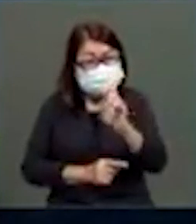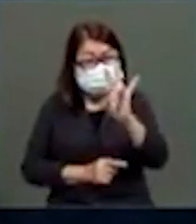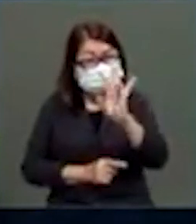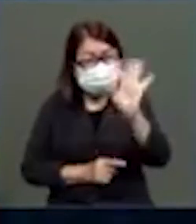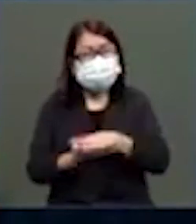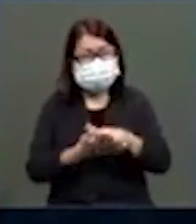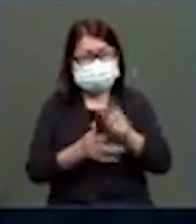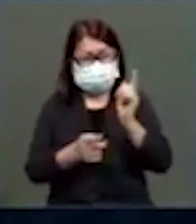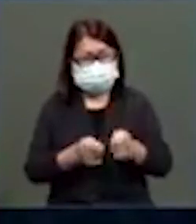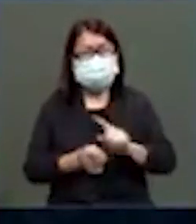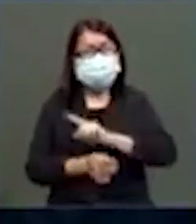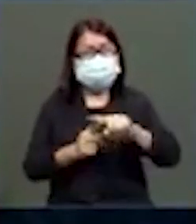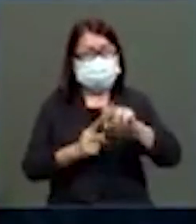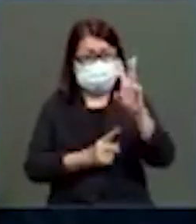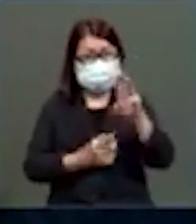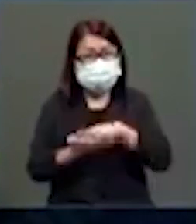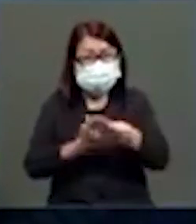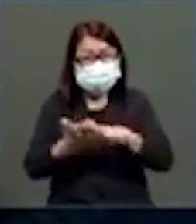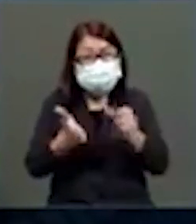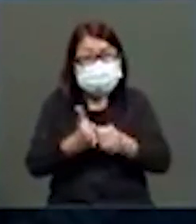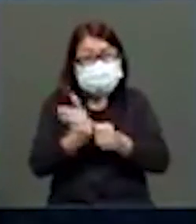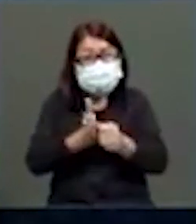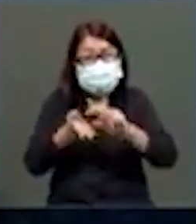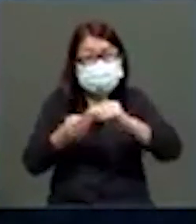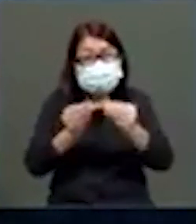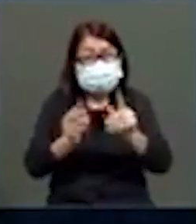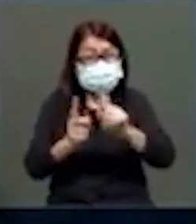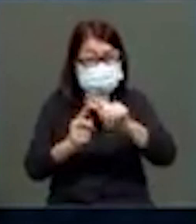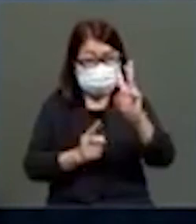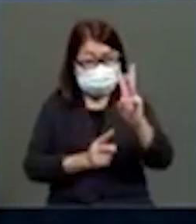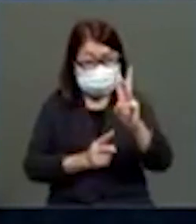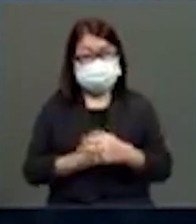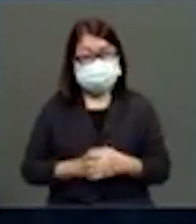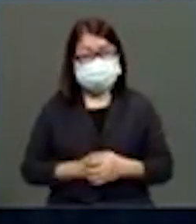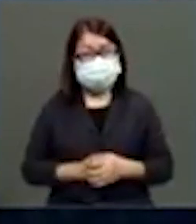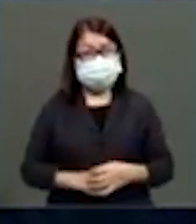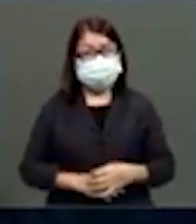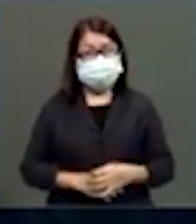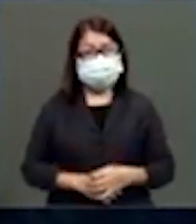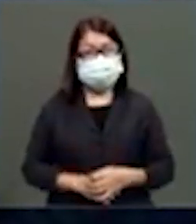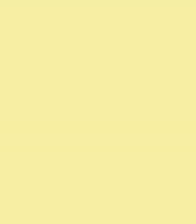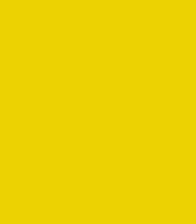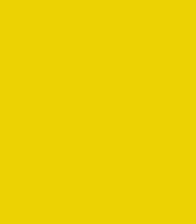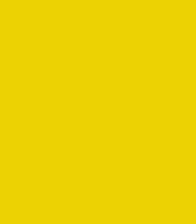มนะครับขอแก้ไขตัวข้างบนนะครับเพราะฉะนั้นเดี๋ยวรวมกันแล้วจะไม่ตรงกัน6พฤษภาคมครับ